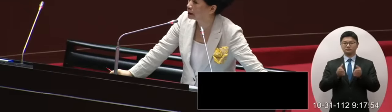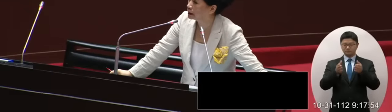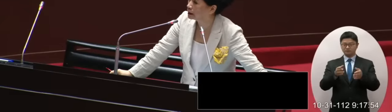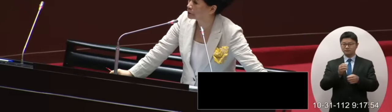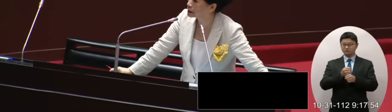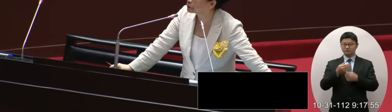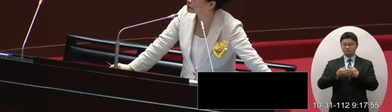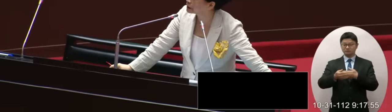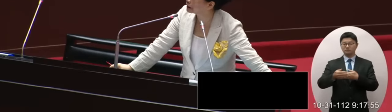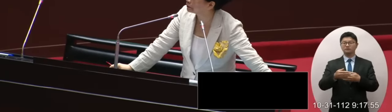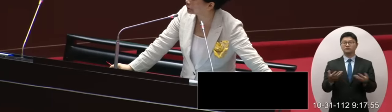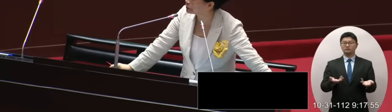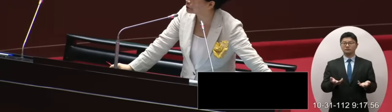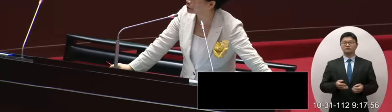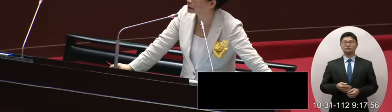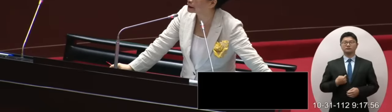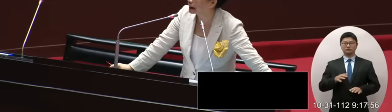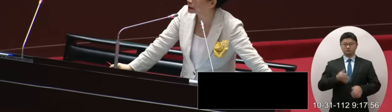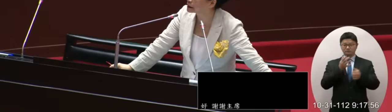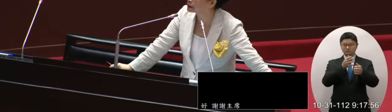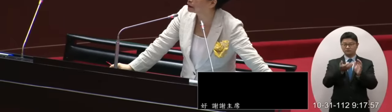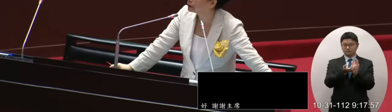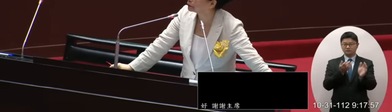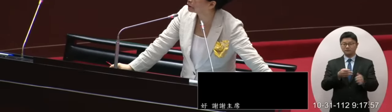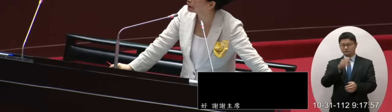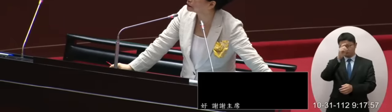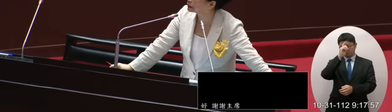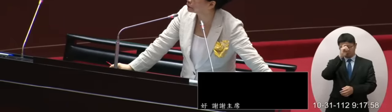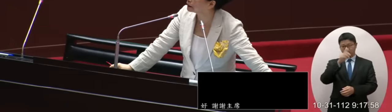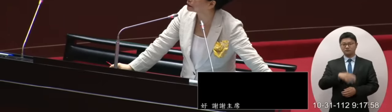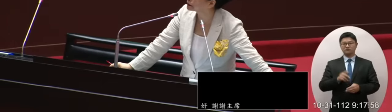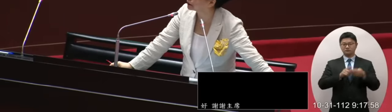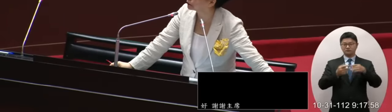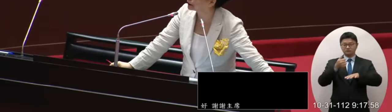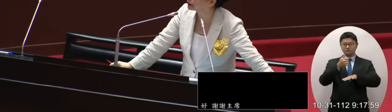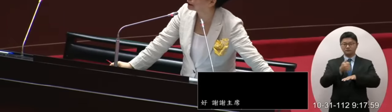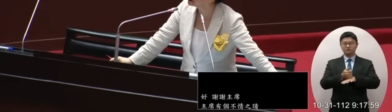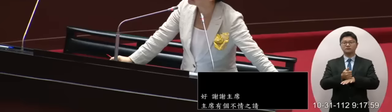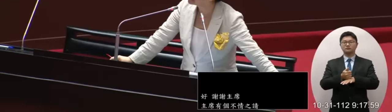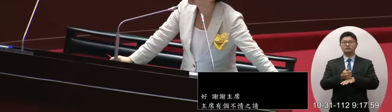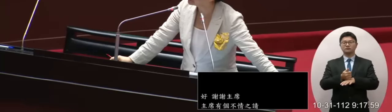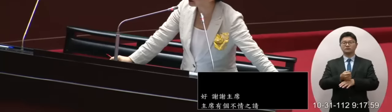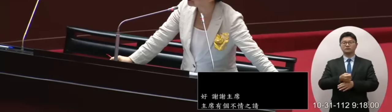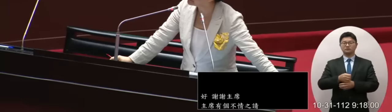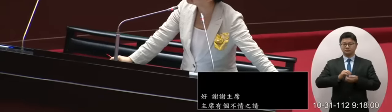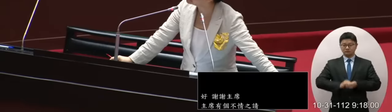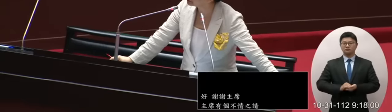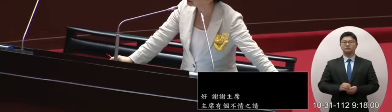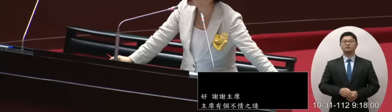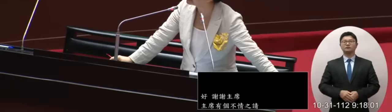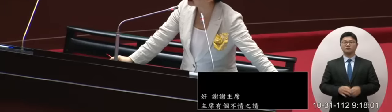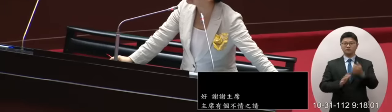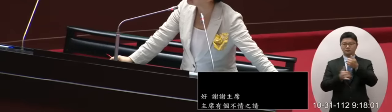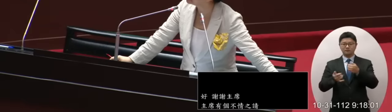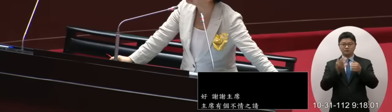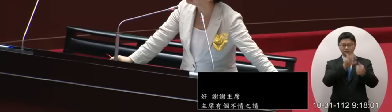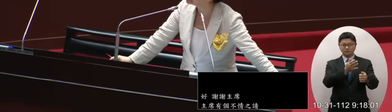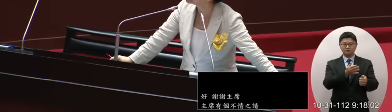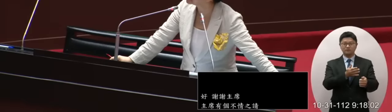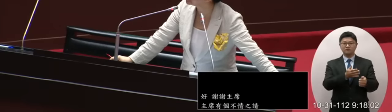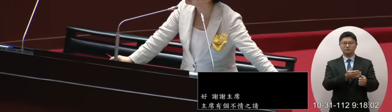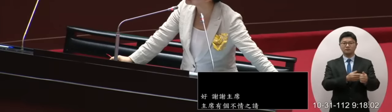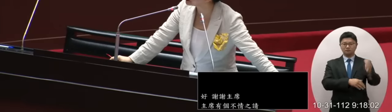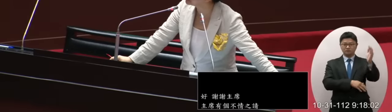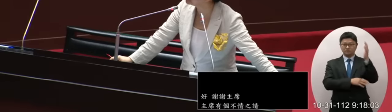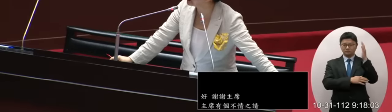在我咨询之前，拜托主席裁示，委员提问的时候呢，官员不可以干扰。